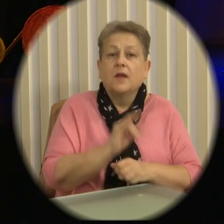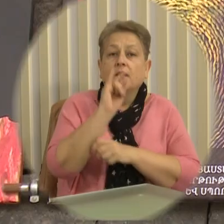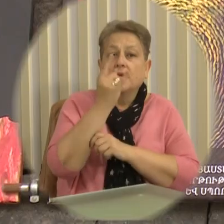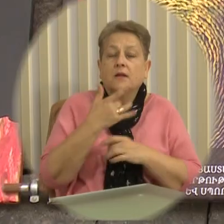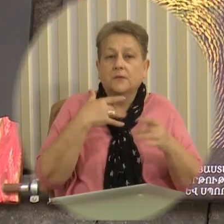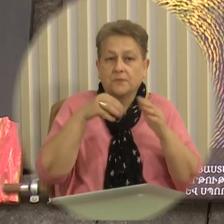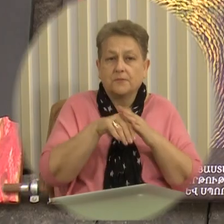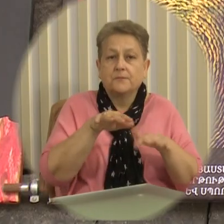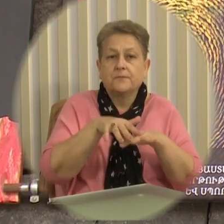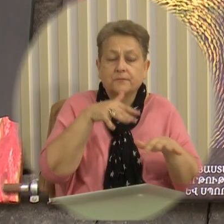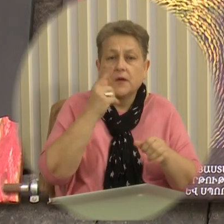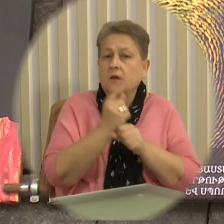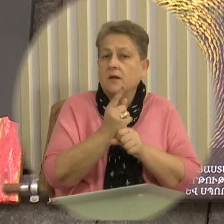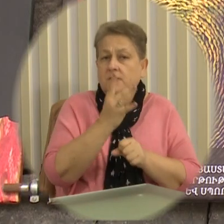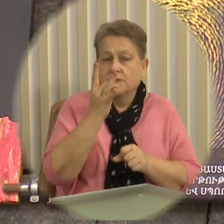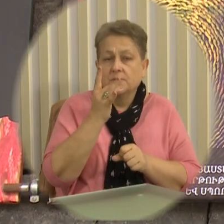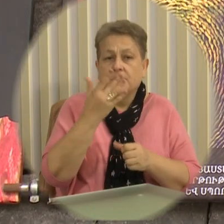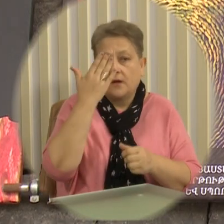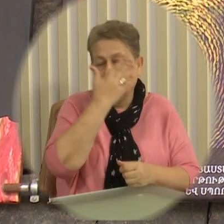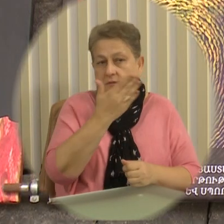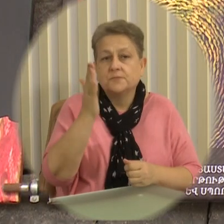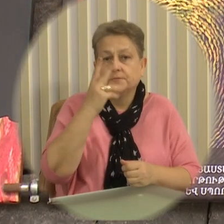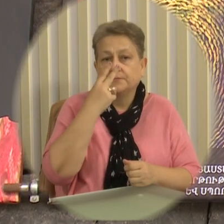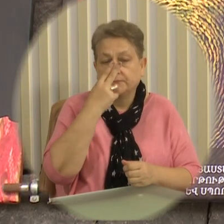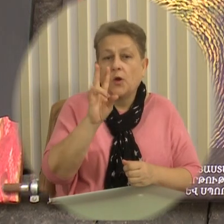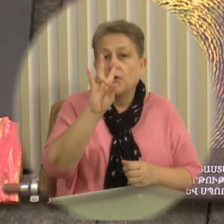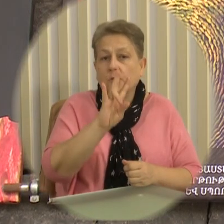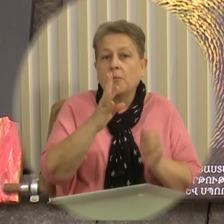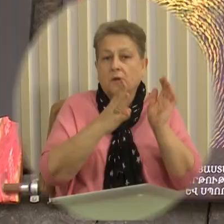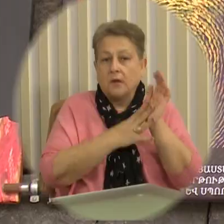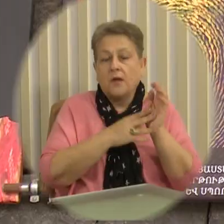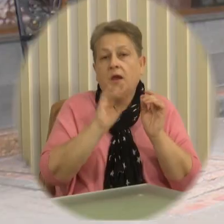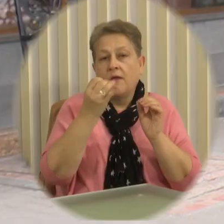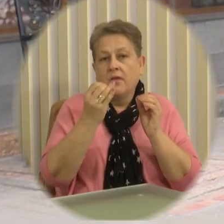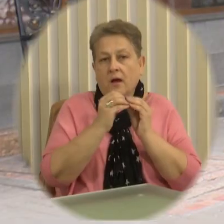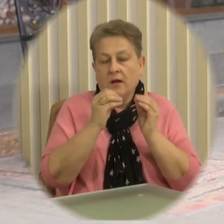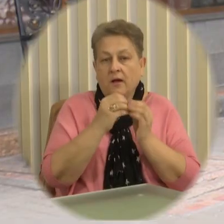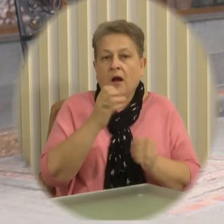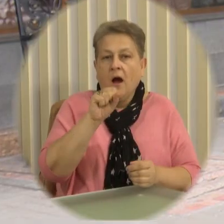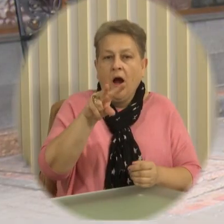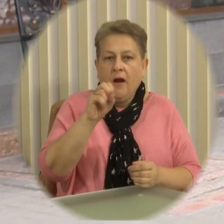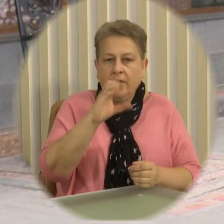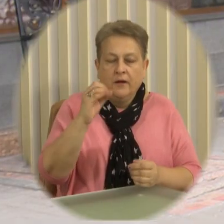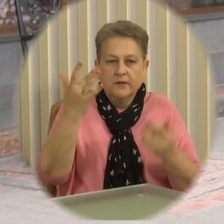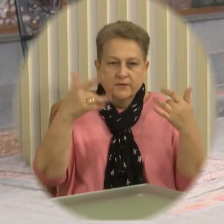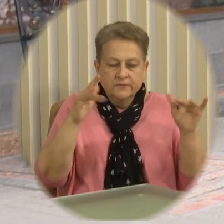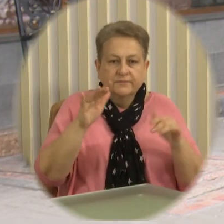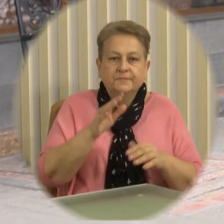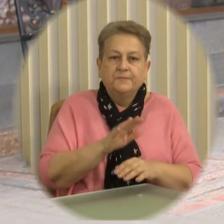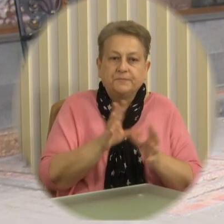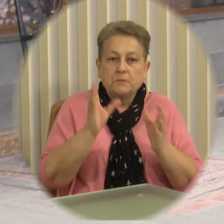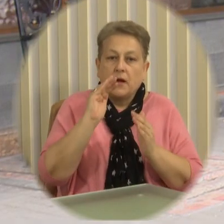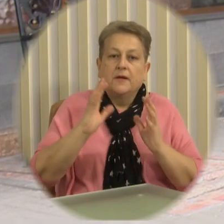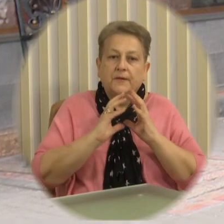Տիկնիկային թատրոնում ներկայացումն առաջին անգամ հանդիսատեսին կներկայացվի նոյեմբերի 9-ին և 10-ին։ Ալիսա Մելքոնյան, Պարուր Ներսիսյան,